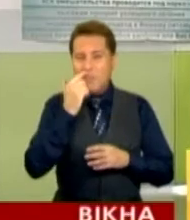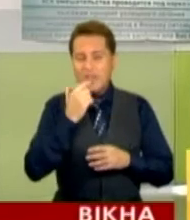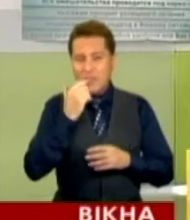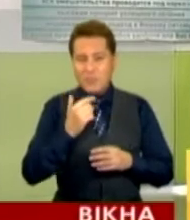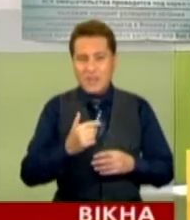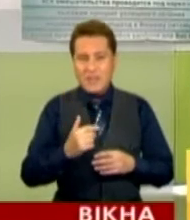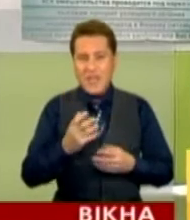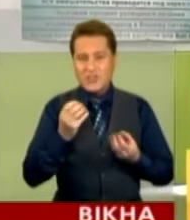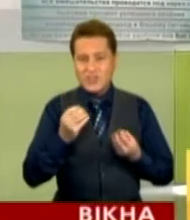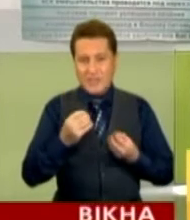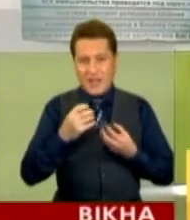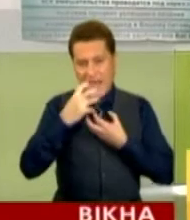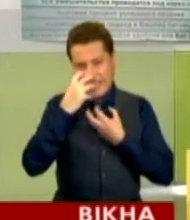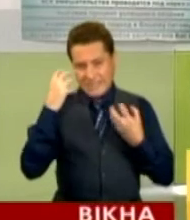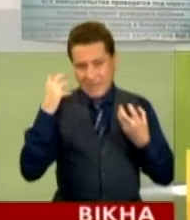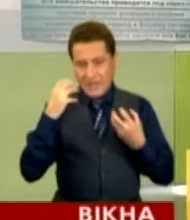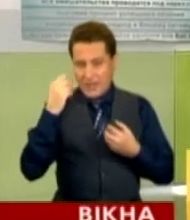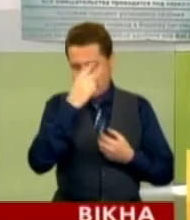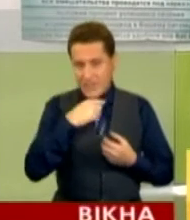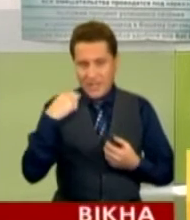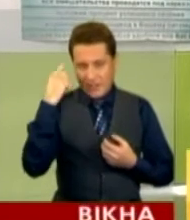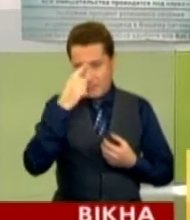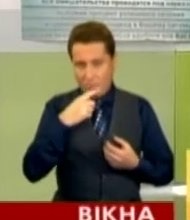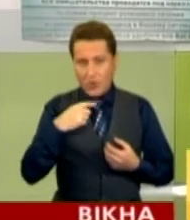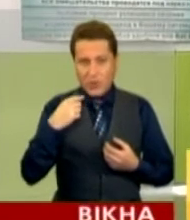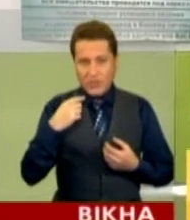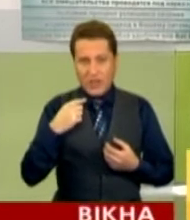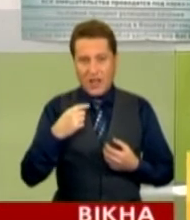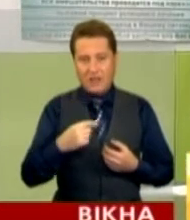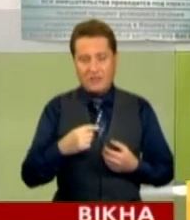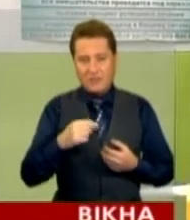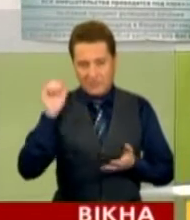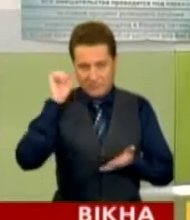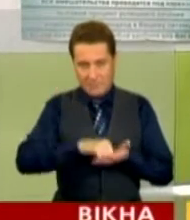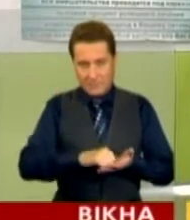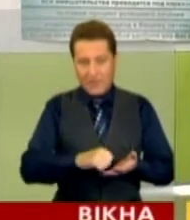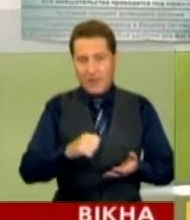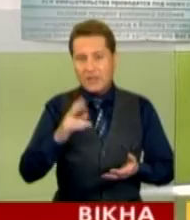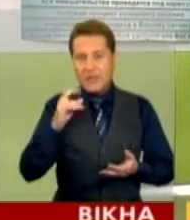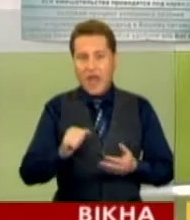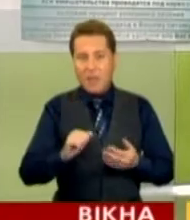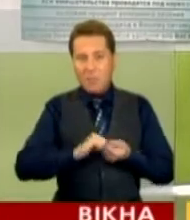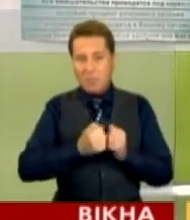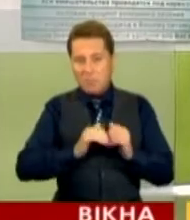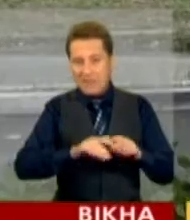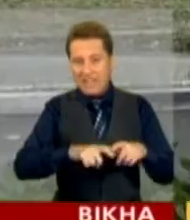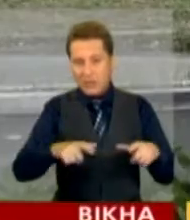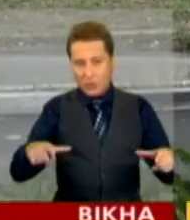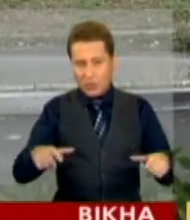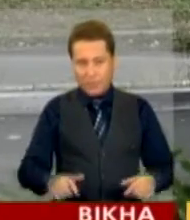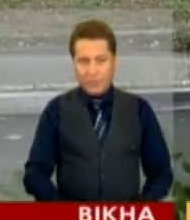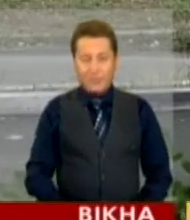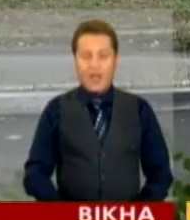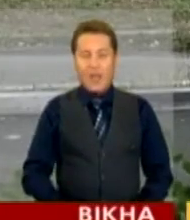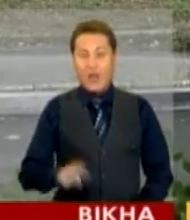верхнє, а ще асиметричне лице, мордочка через те, що він впав на плитку. Того